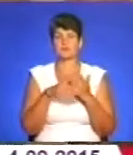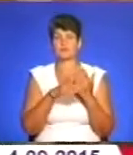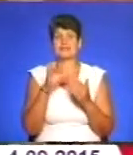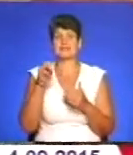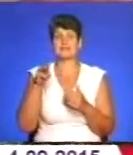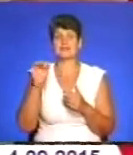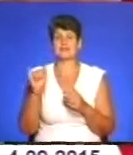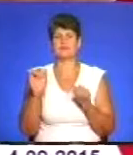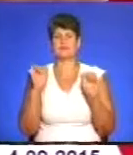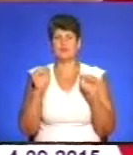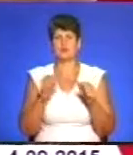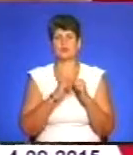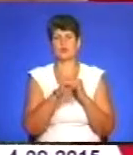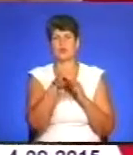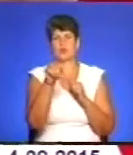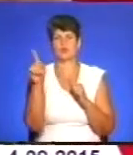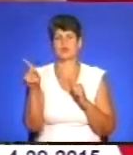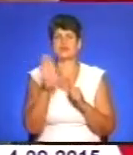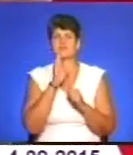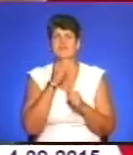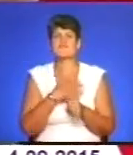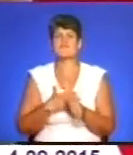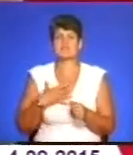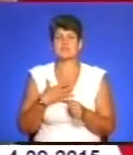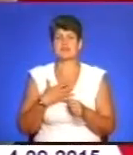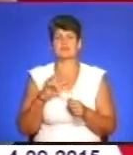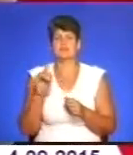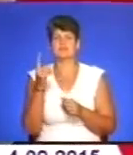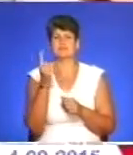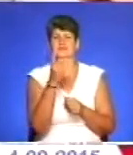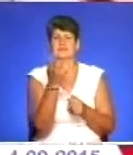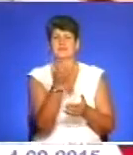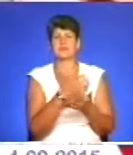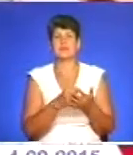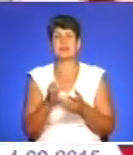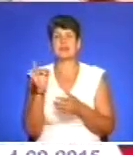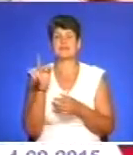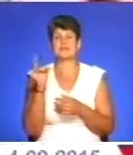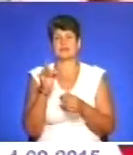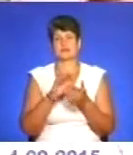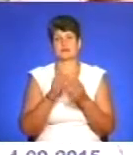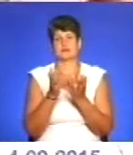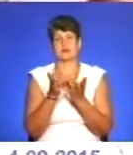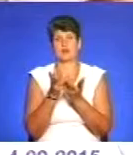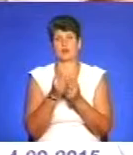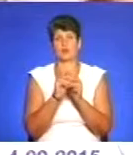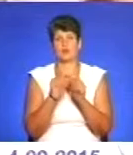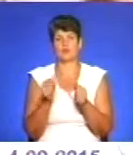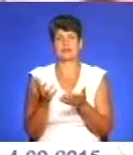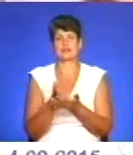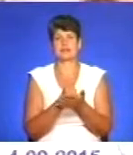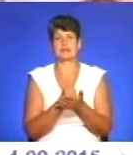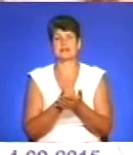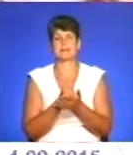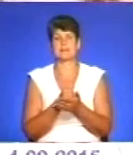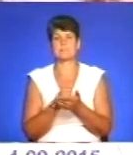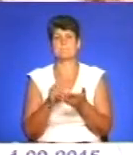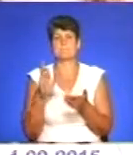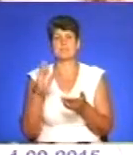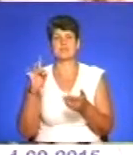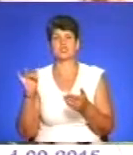Стефочці може кожен із вас. Для дівчинки важлива зараз кожна гривня. Реквізити рахунку можете знайти на сайті Української біржі